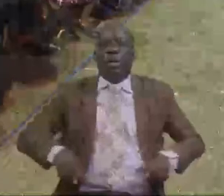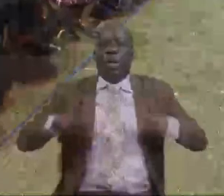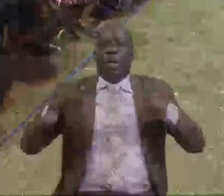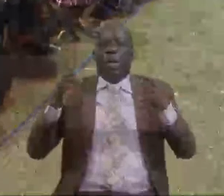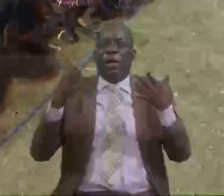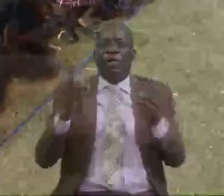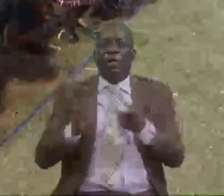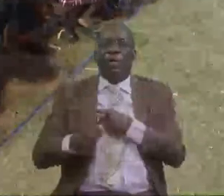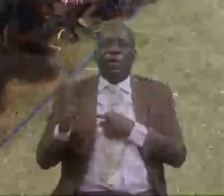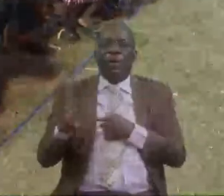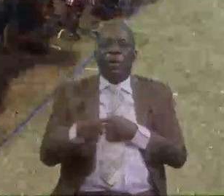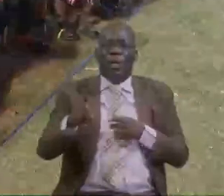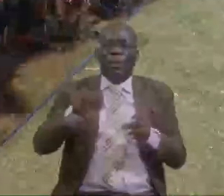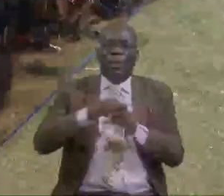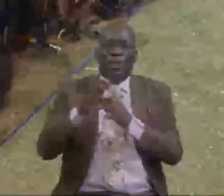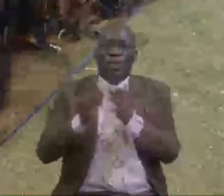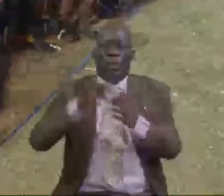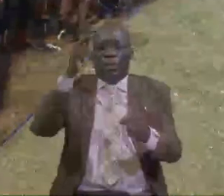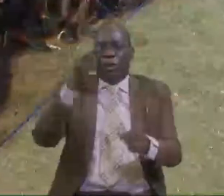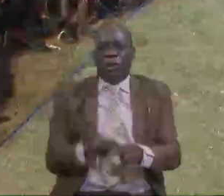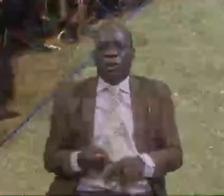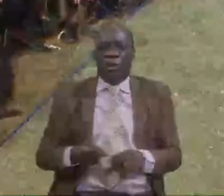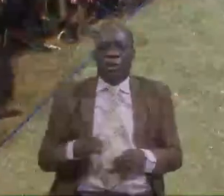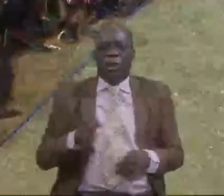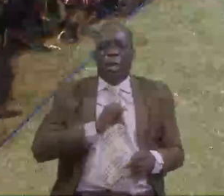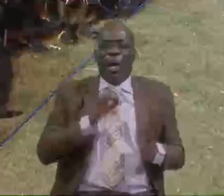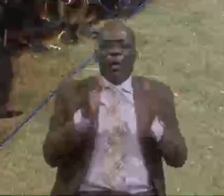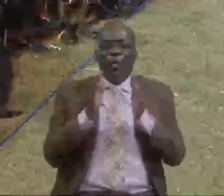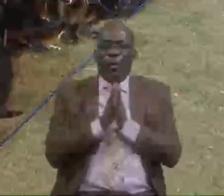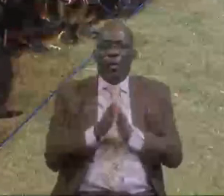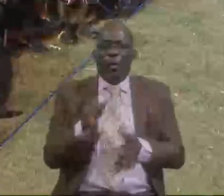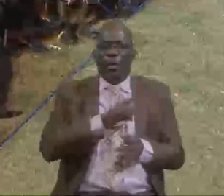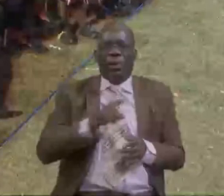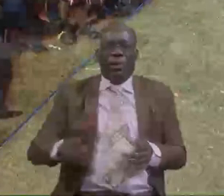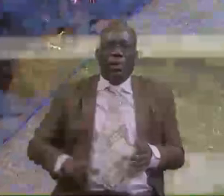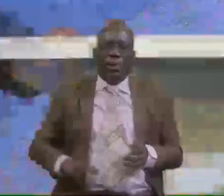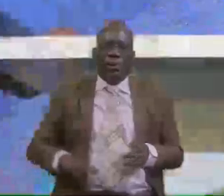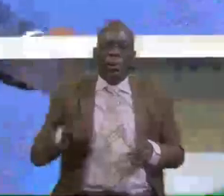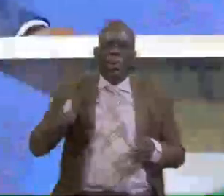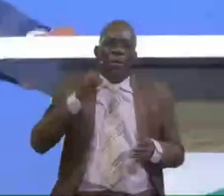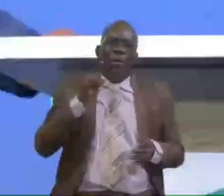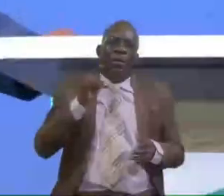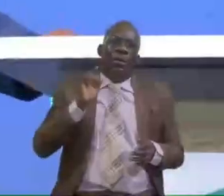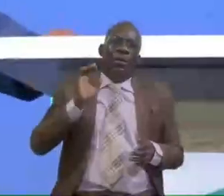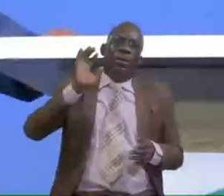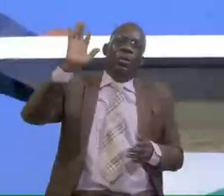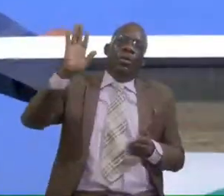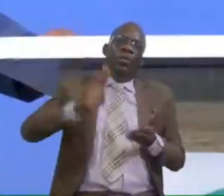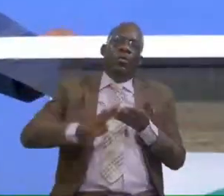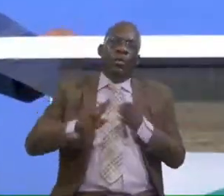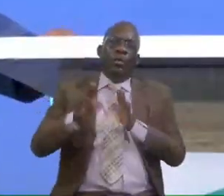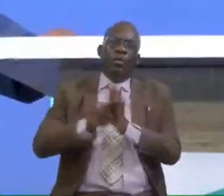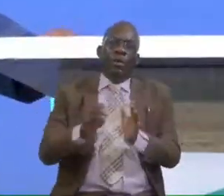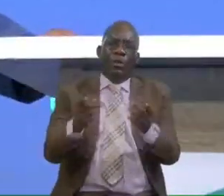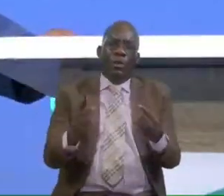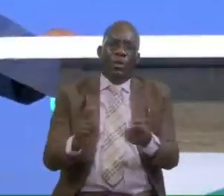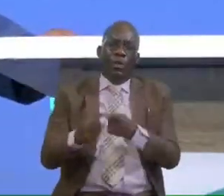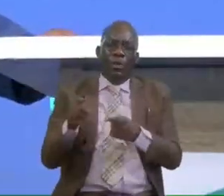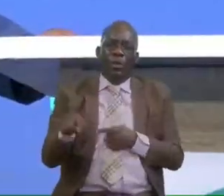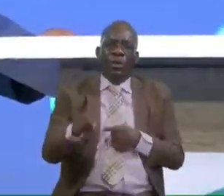au nom de Jésus. Je prie, Seigneur, que ton pardon leur parvienne maintenant.